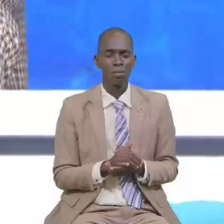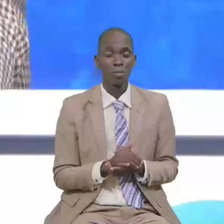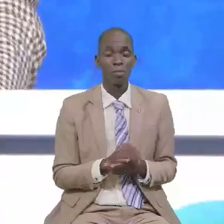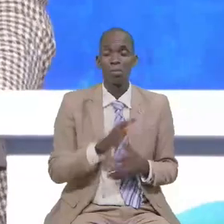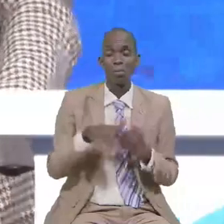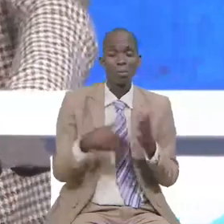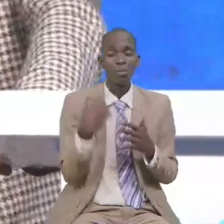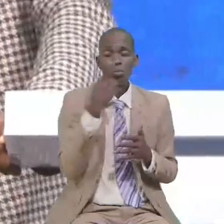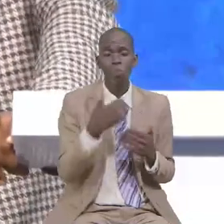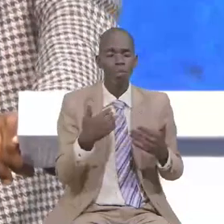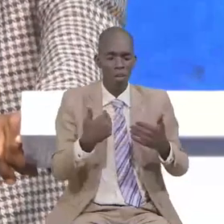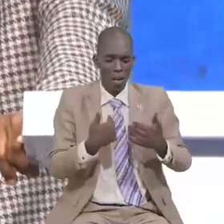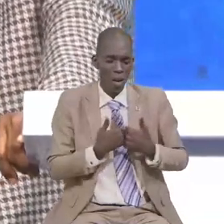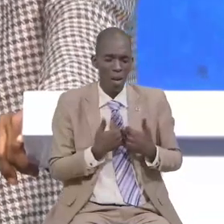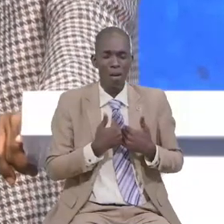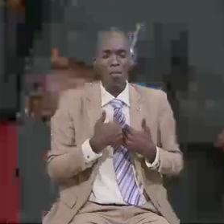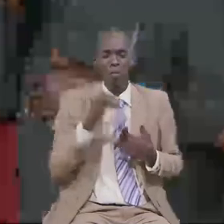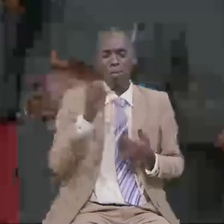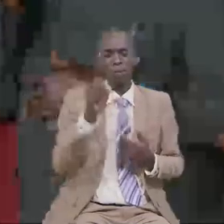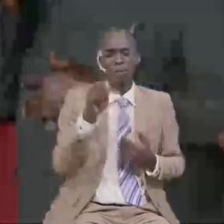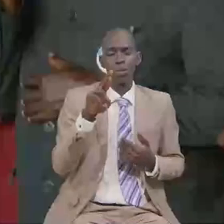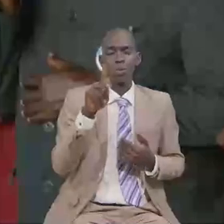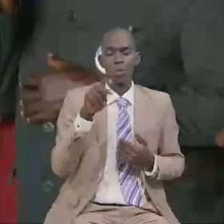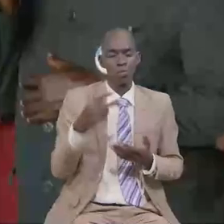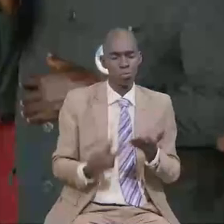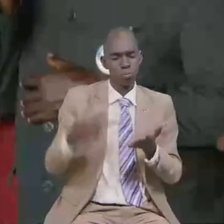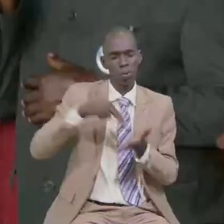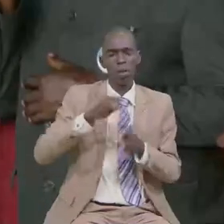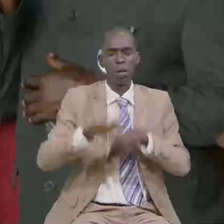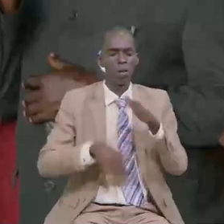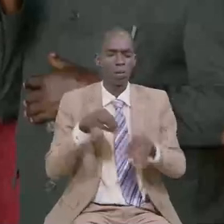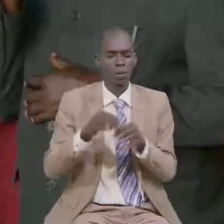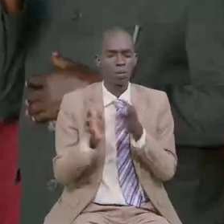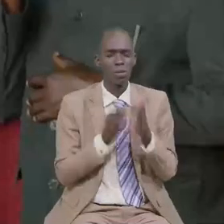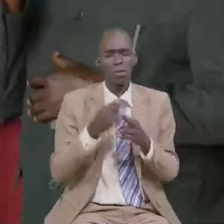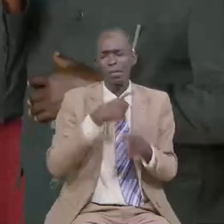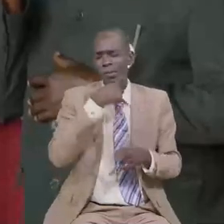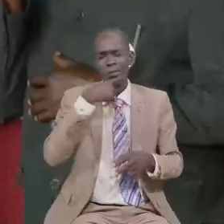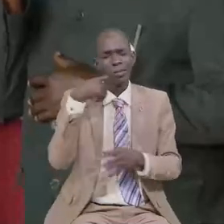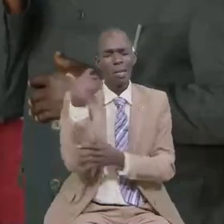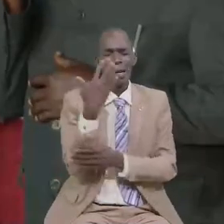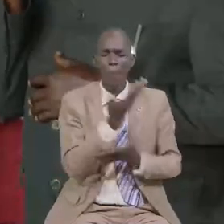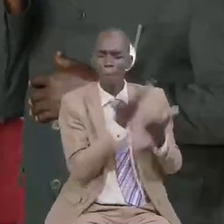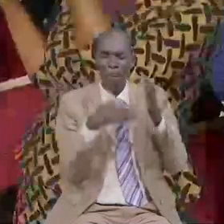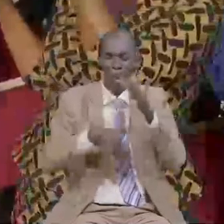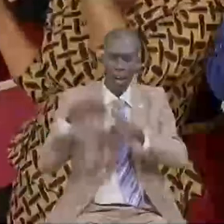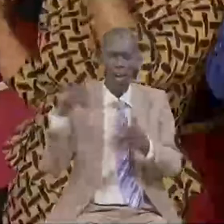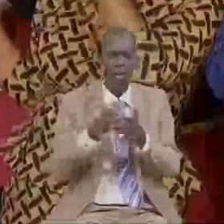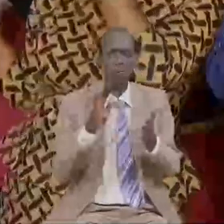Ceux qui ont l'hémiplégie, tenez-vous debout et marchez. Ceux qui ont les mains